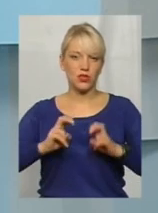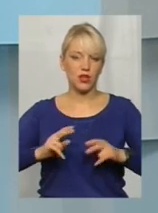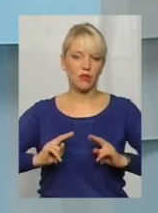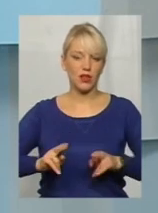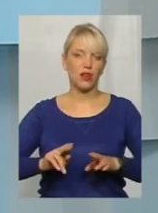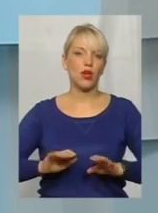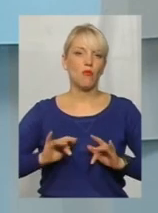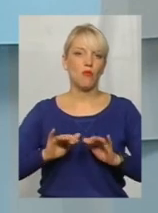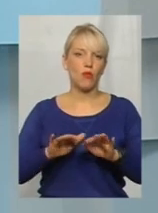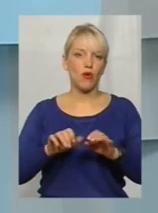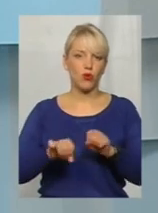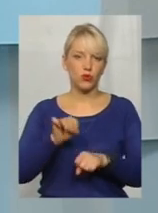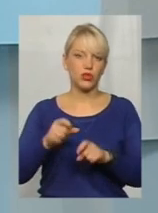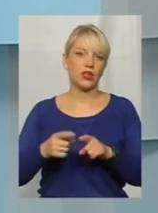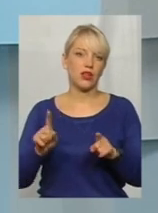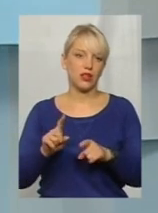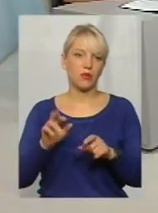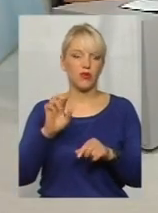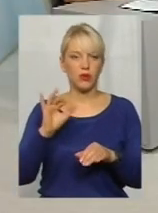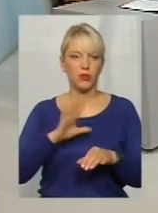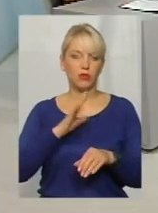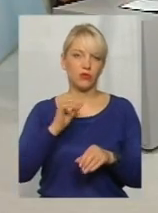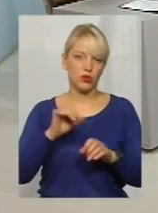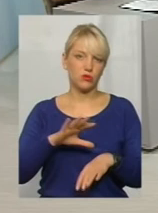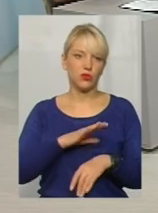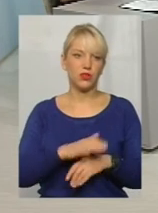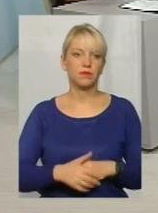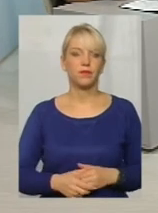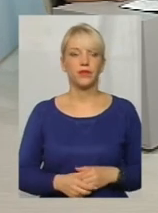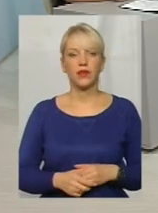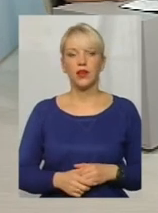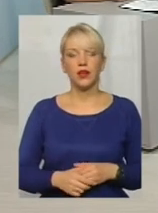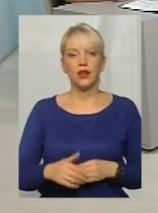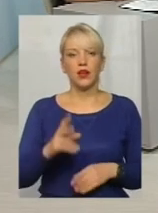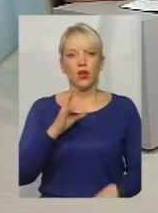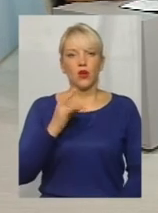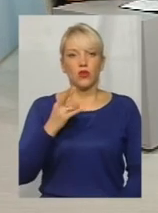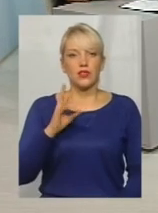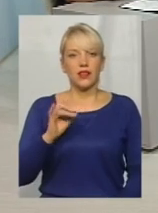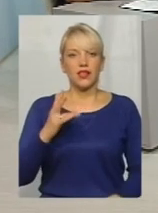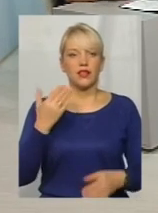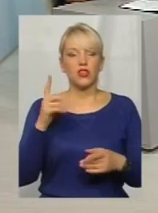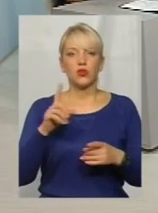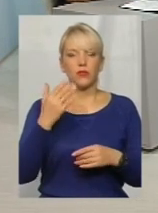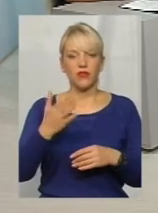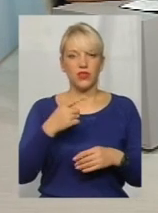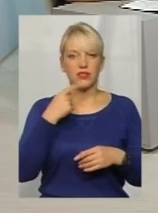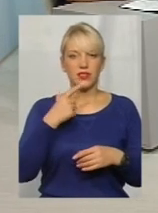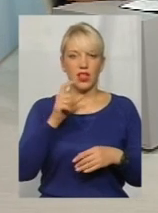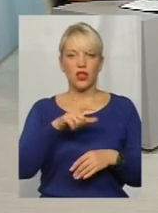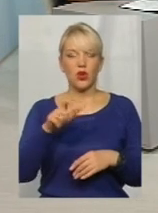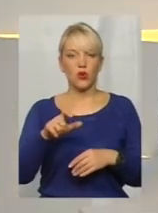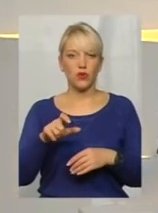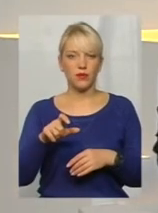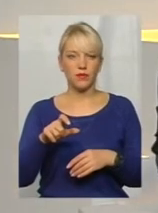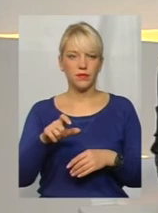яке вважає пацієнт мало місце. Дякую. Пане Костянтин, а що б ви адресували в адрес тих людей, які